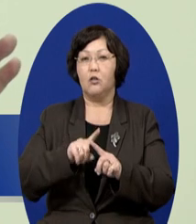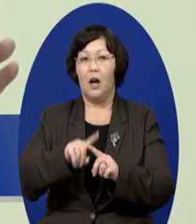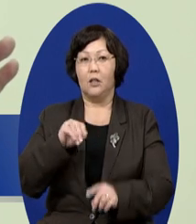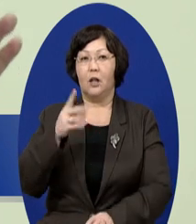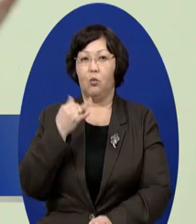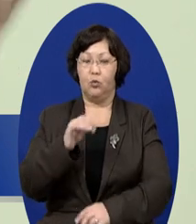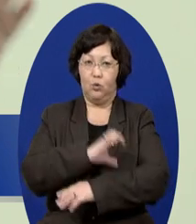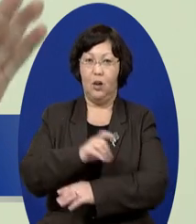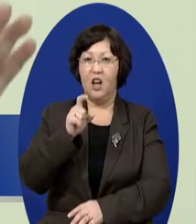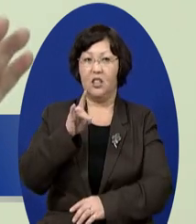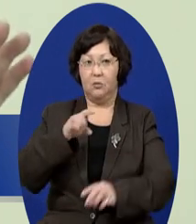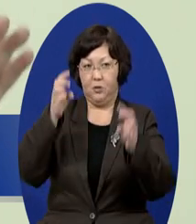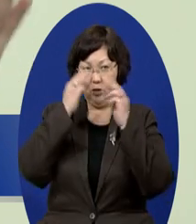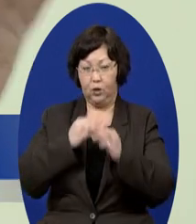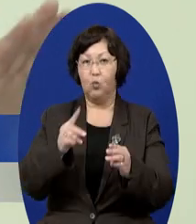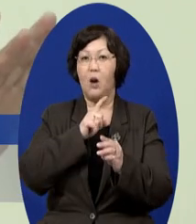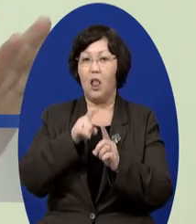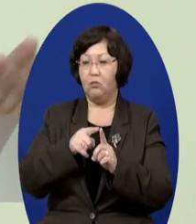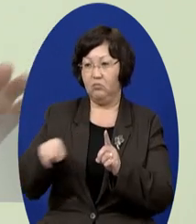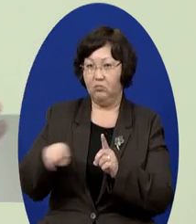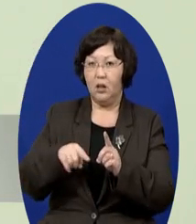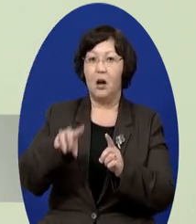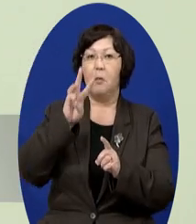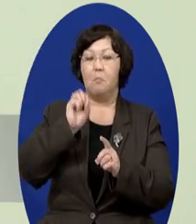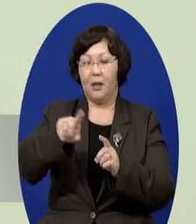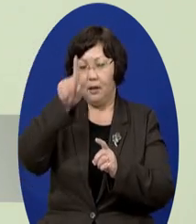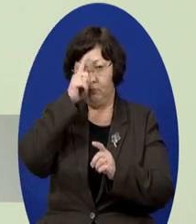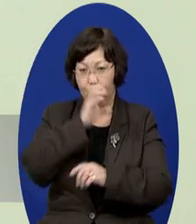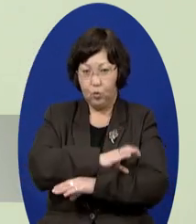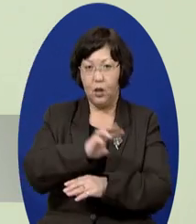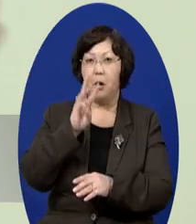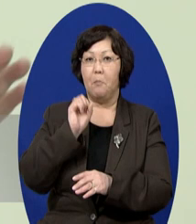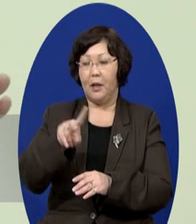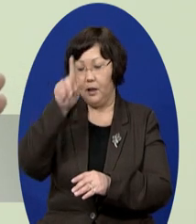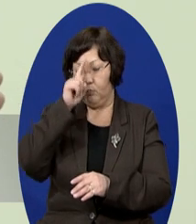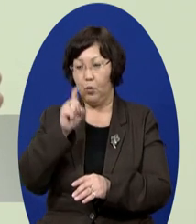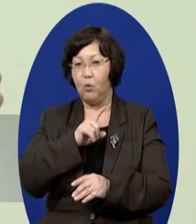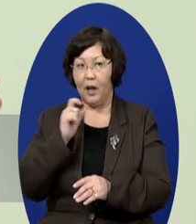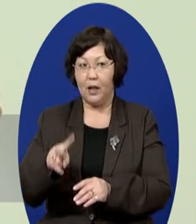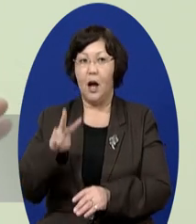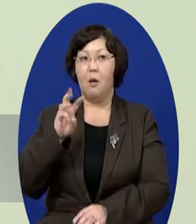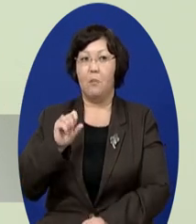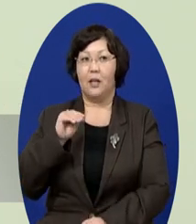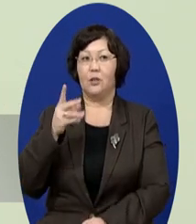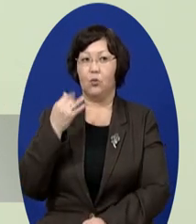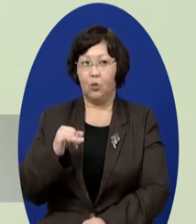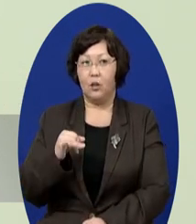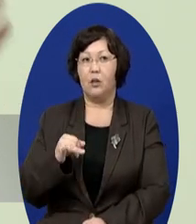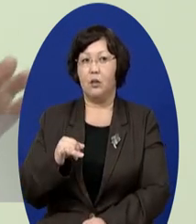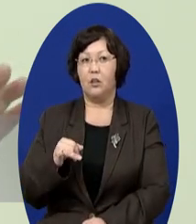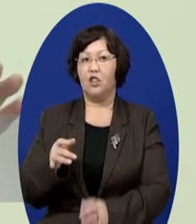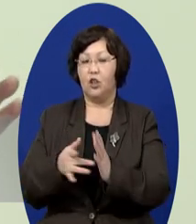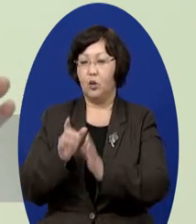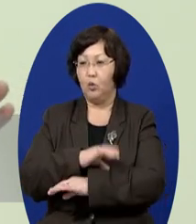эрдэм шинжилгээний хүрээлэн хоёр зэрэгцэж байдаг. Мал эмнэлгийн сургууль, мал эмнэлгийн хүрээлэн, мал аж ахуй эрдэм шинжилгээний хүрээлэн мал аж ахуй